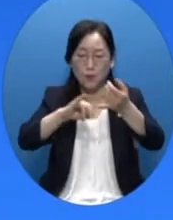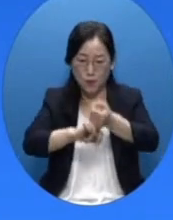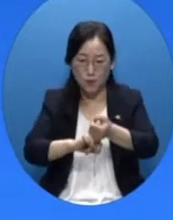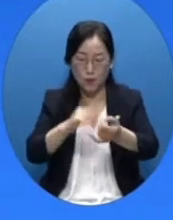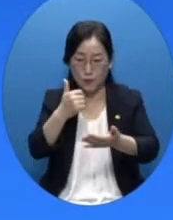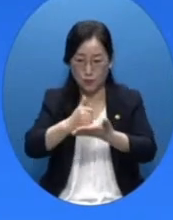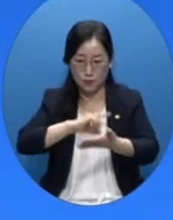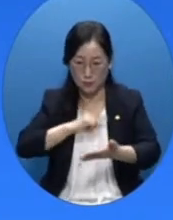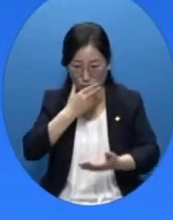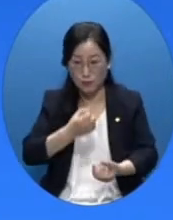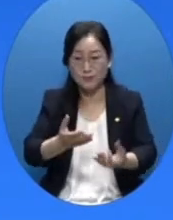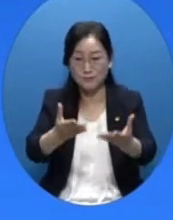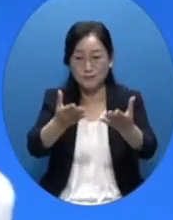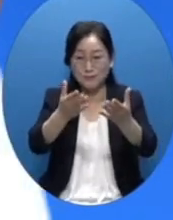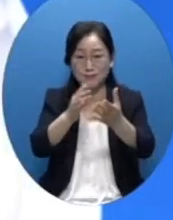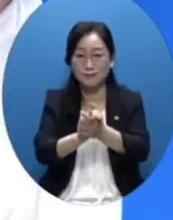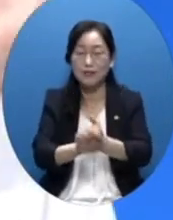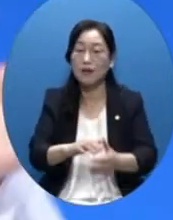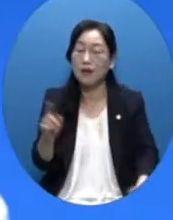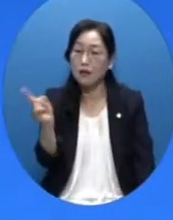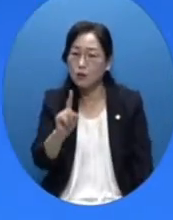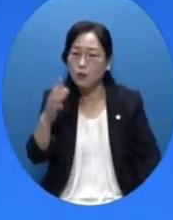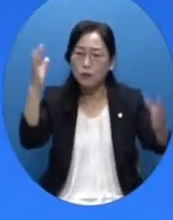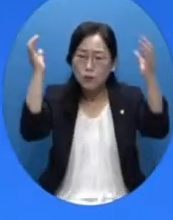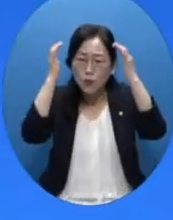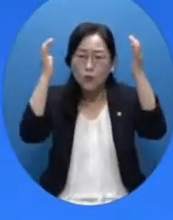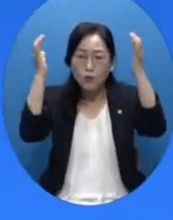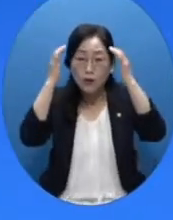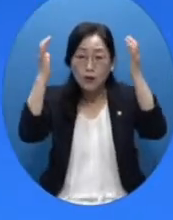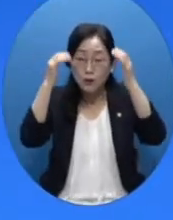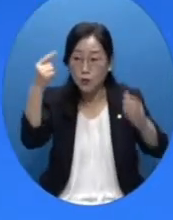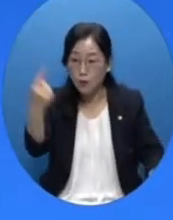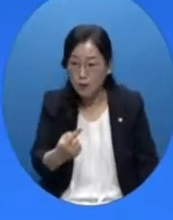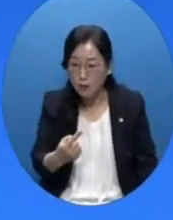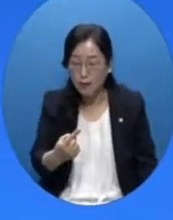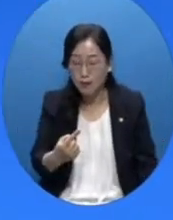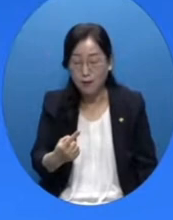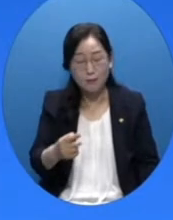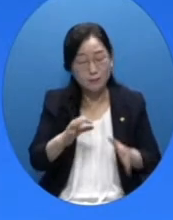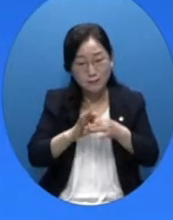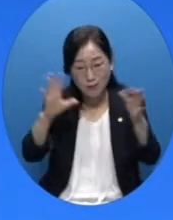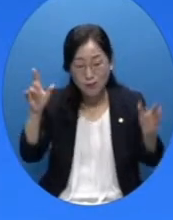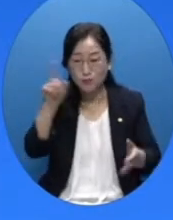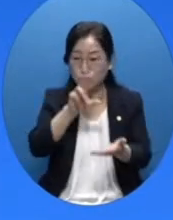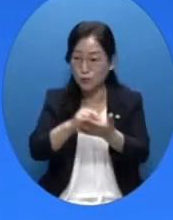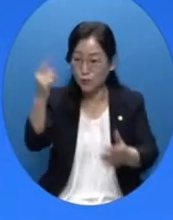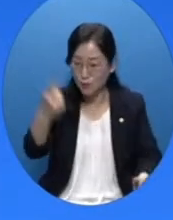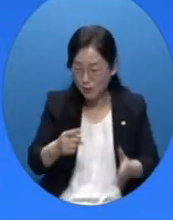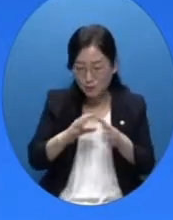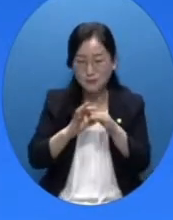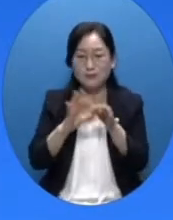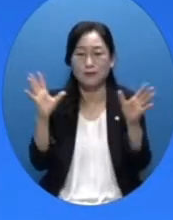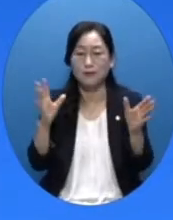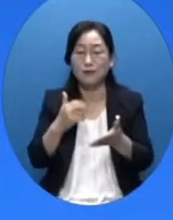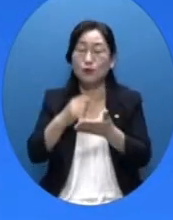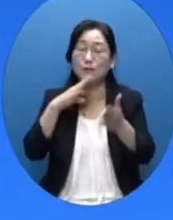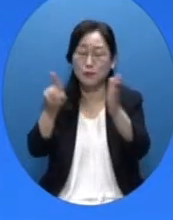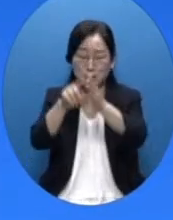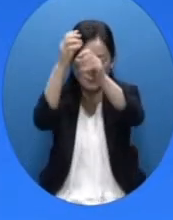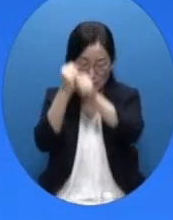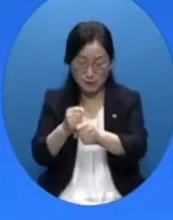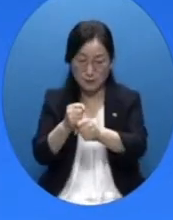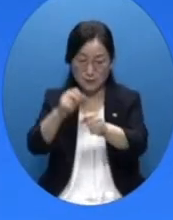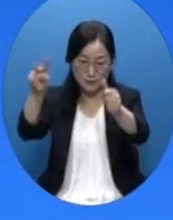축원합니다 어떠한 관한 흔히 우리 게다가 와도 어떠한 문제가 어디 게다가 봐도 지만 믿고 의자